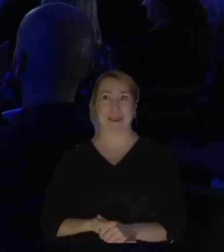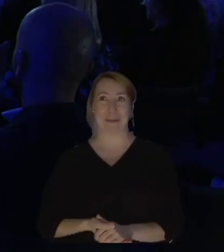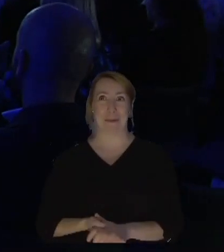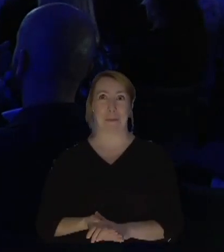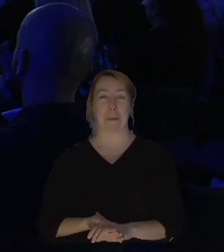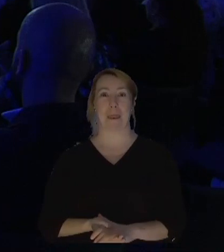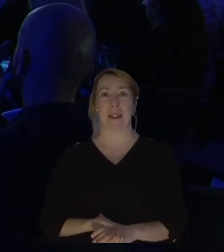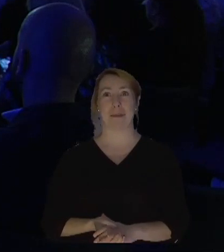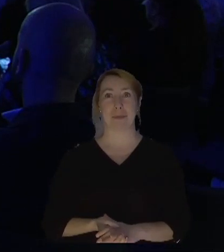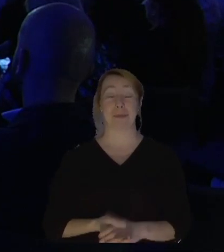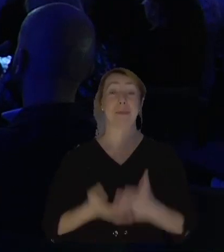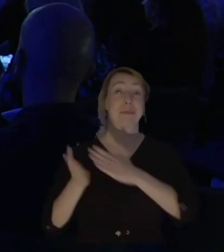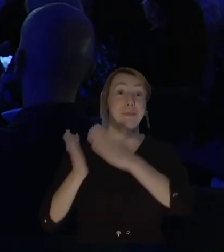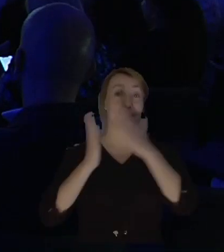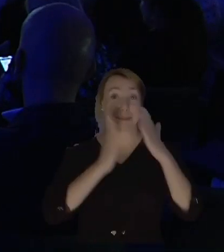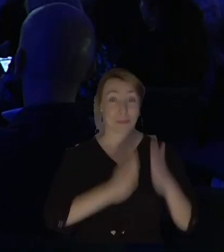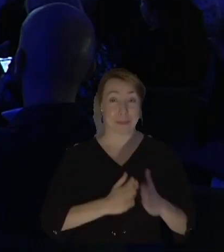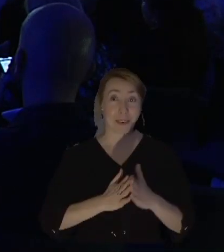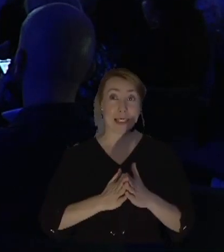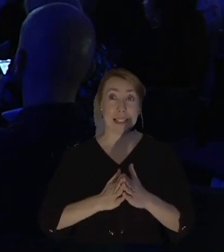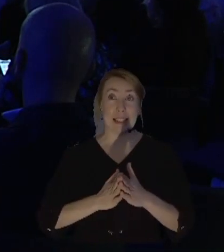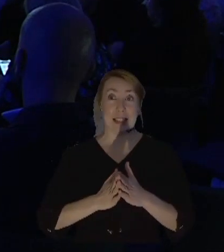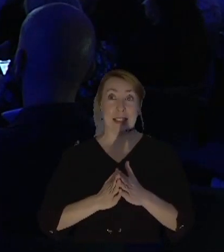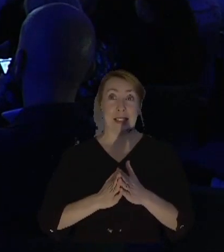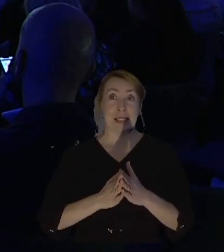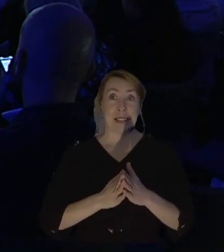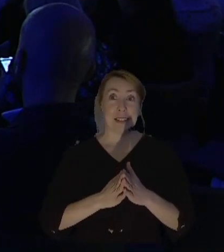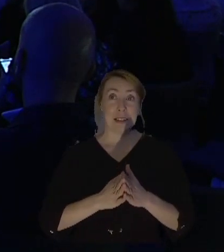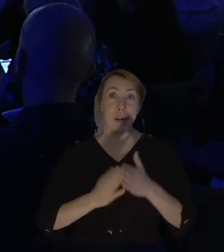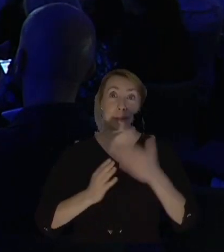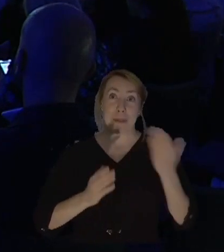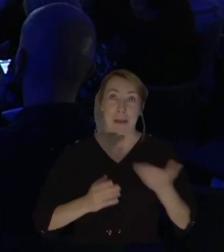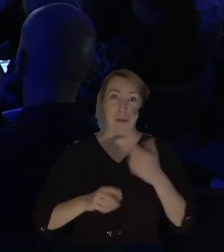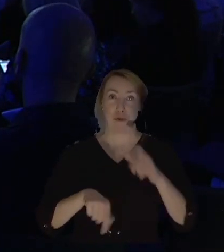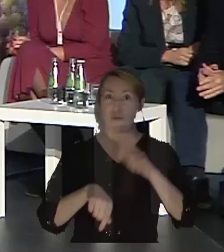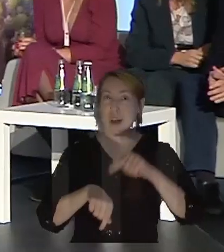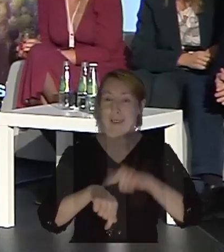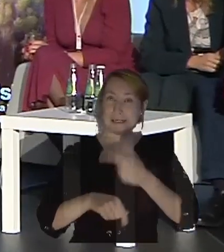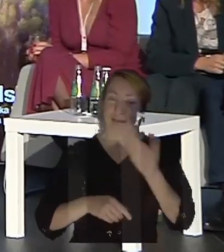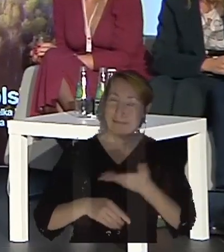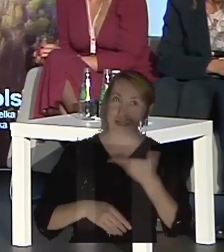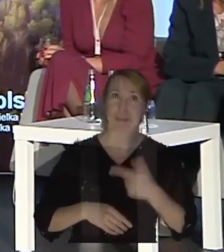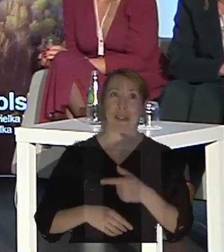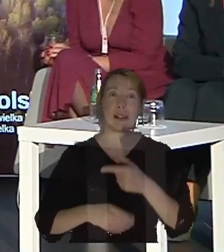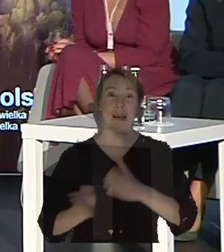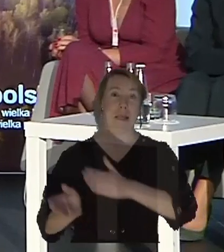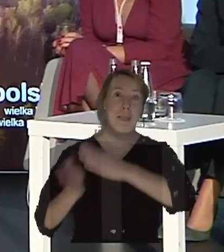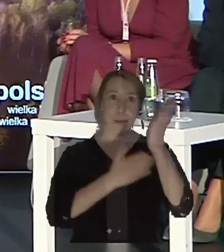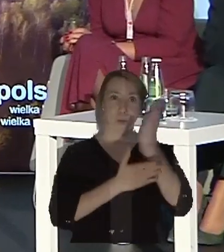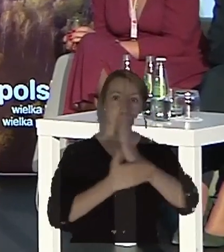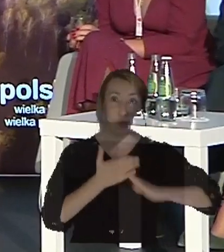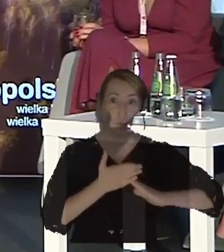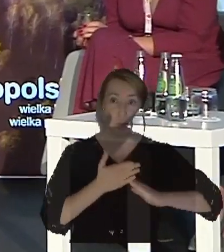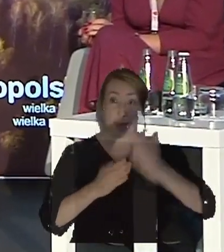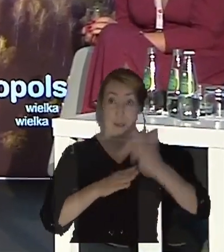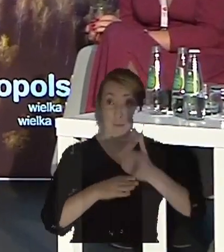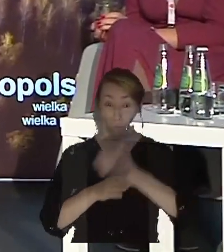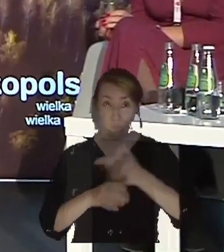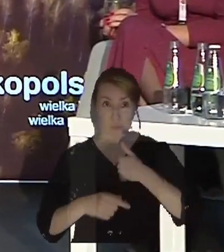Dobrze, to proszę Państwa, przechodzimy, bo trzeba zdynamizować czas, przechodzimy do następnej rundy, a zanim to